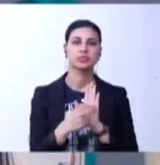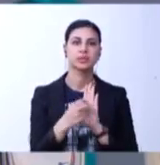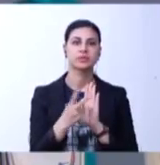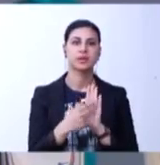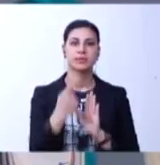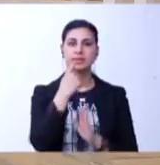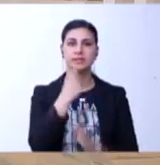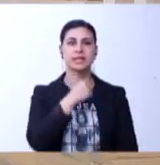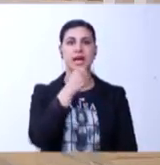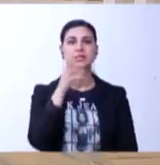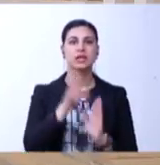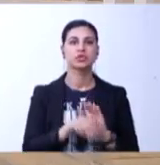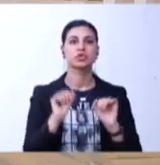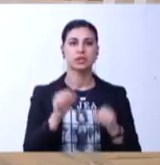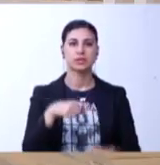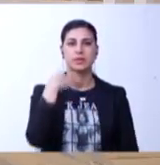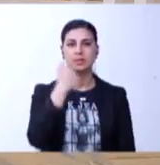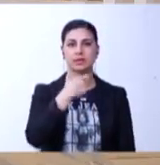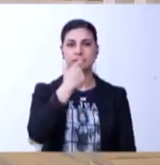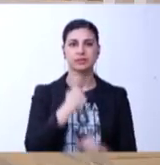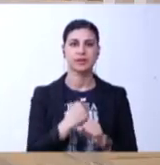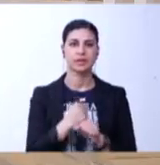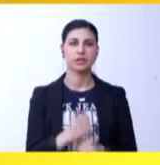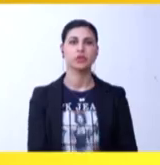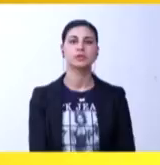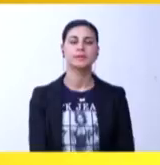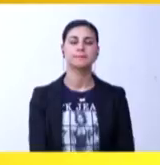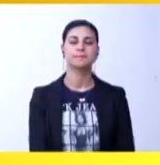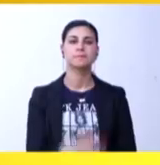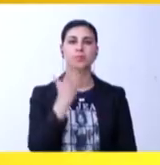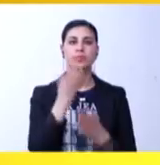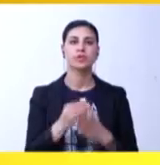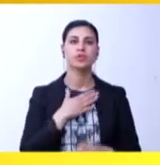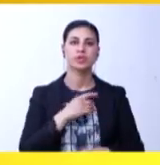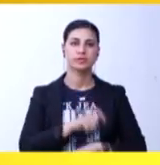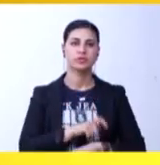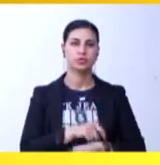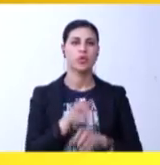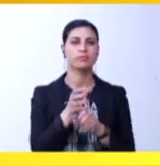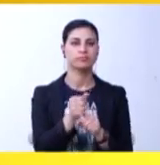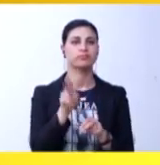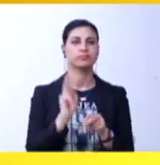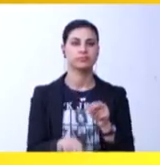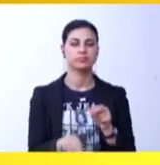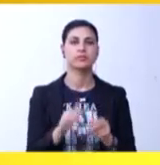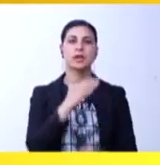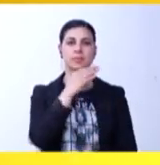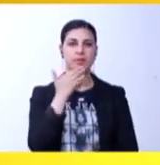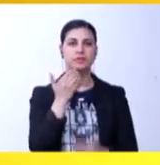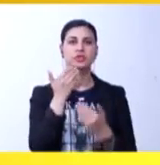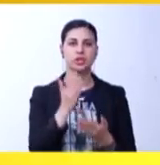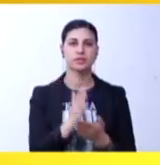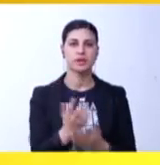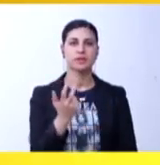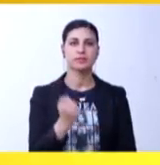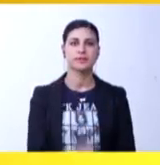17-18 წლის ასაკში უკვე შესაძლებელია იმპლანტაციის ჩატარება. ნინო, ჩვენთვის განკუთვნილით, რომ ამოიწურა, დაგვრჩა ბევრი კითხვა, ხო, როგორც